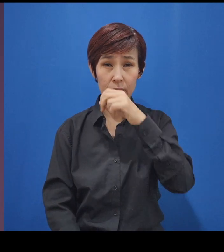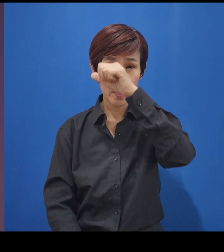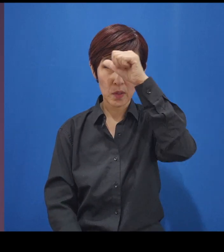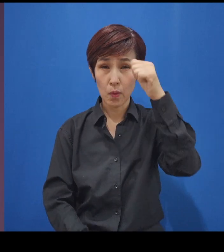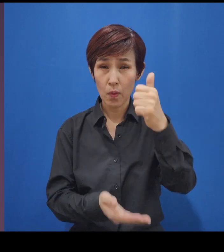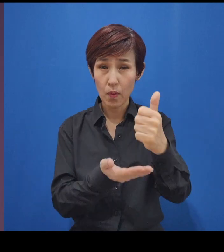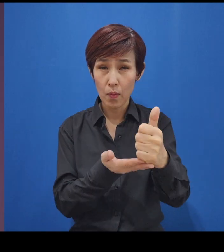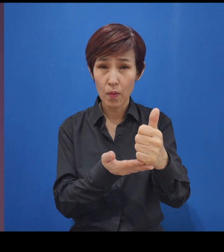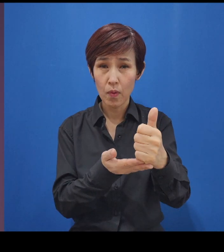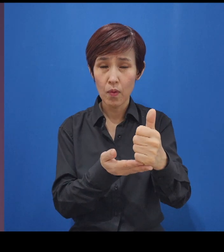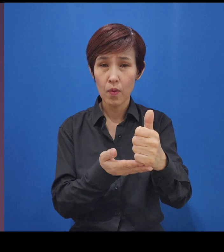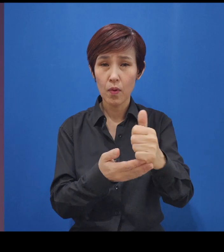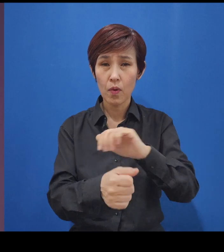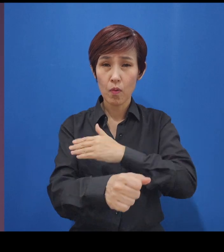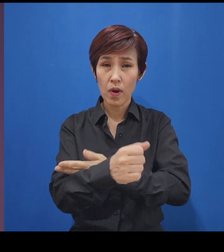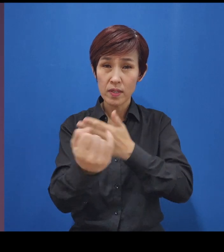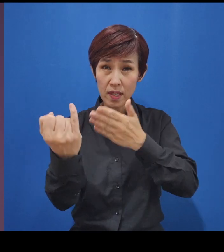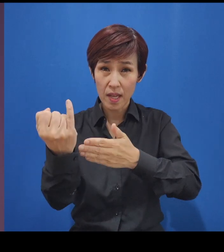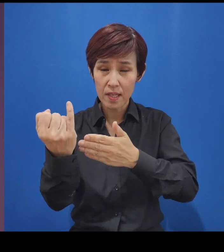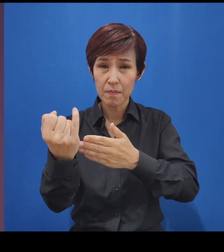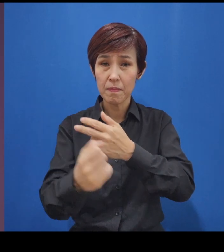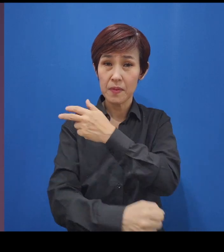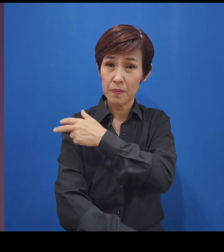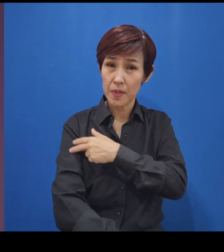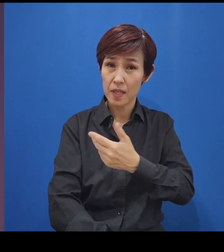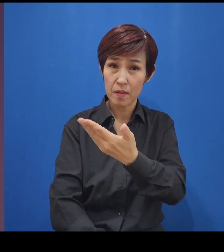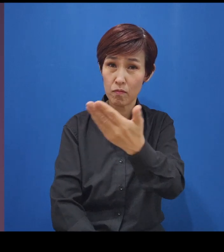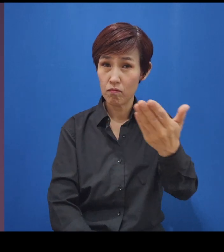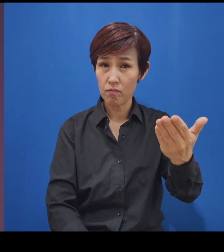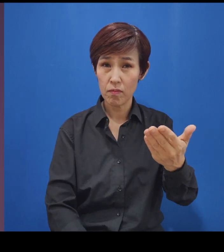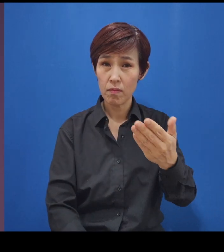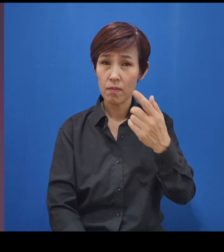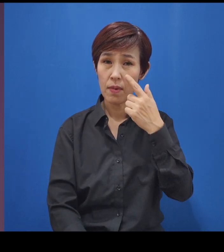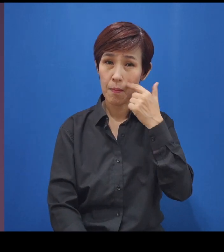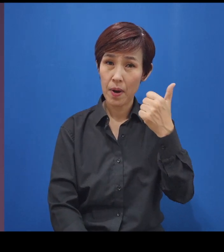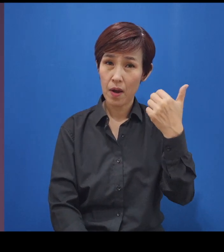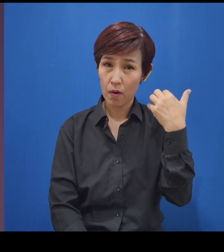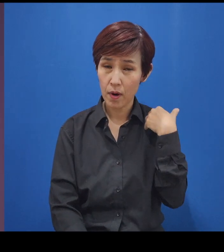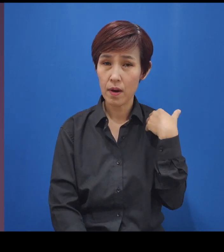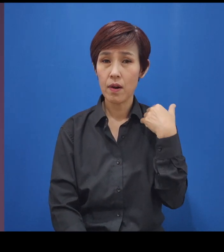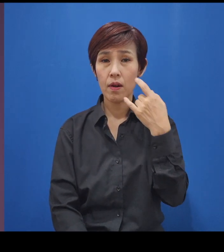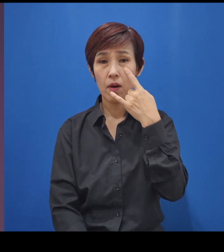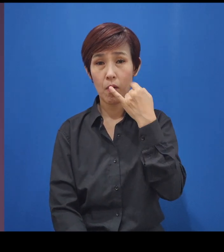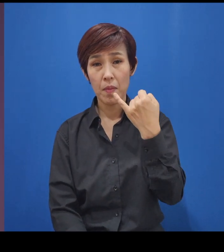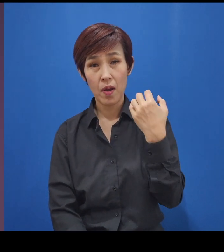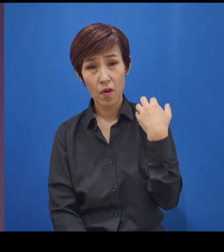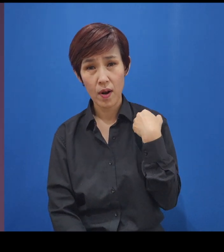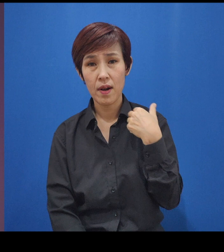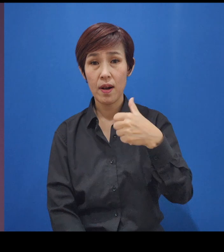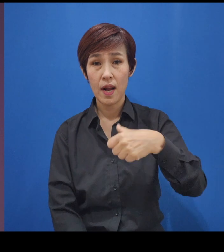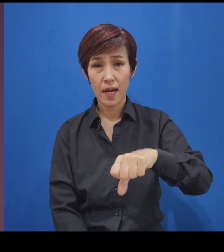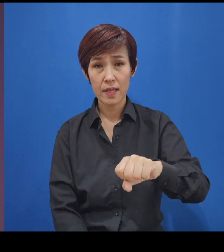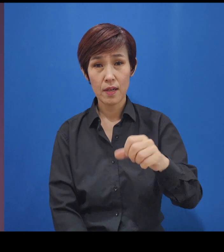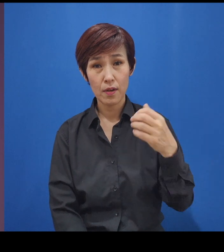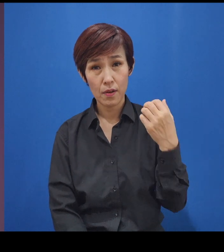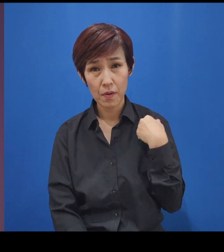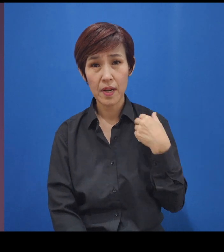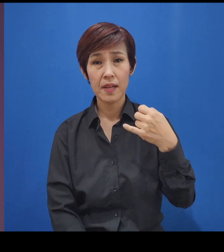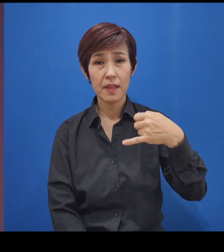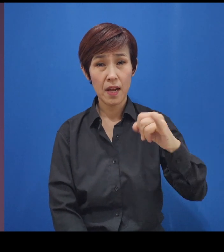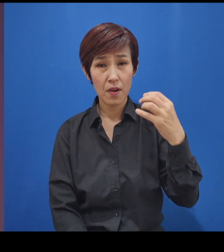장로, 권사, 집사, 아빠, 엄마, 아들, 딸.